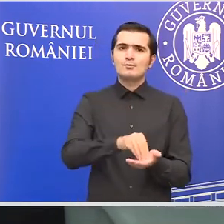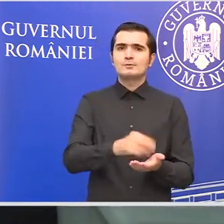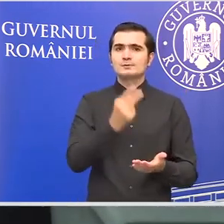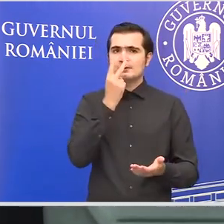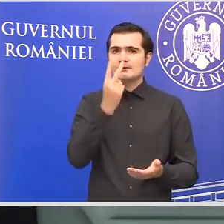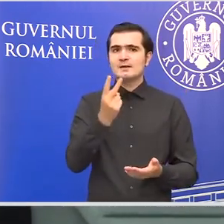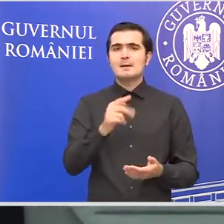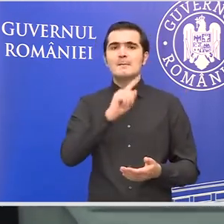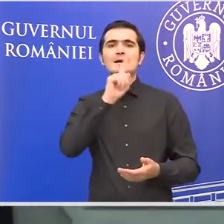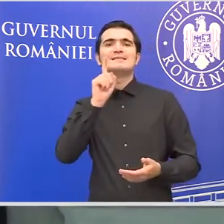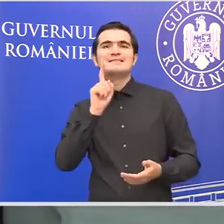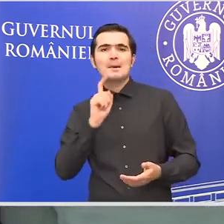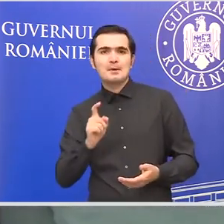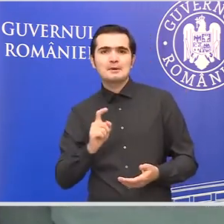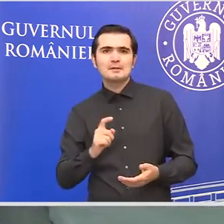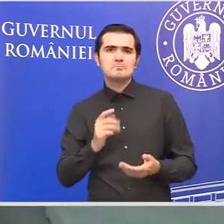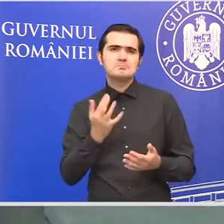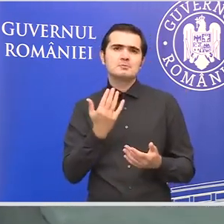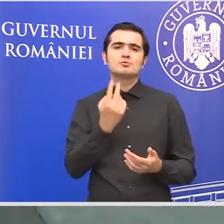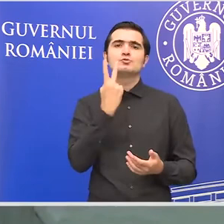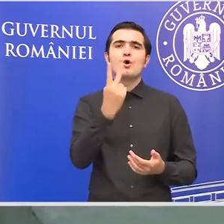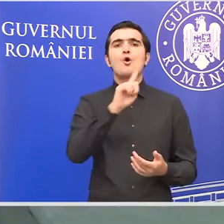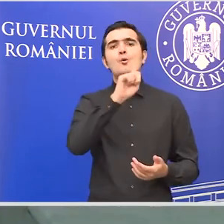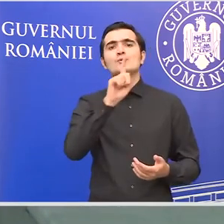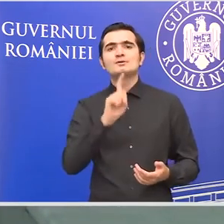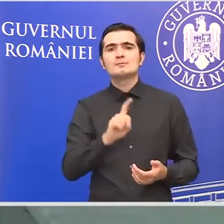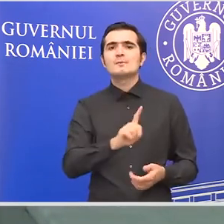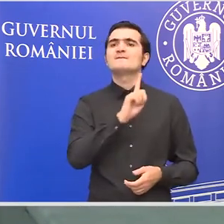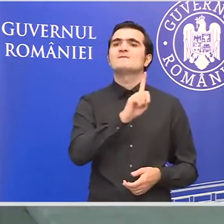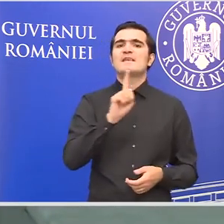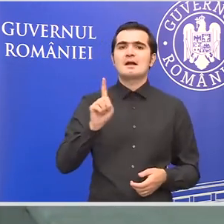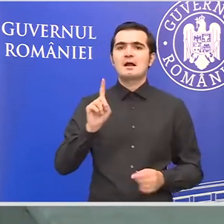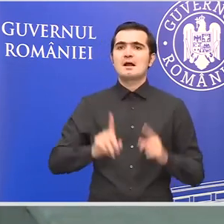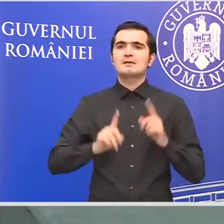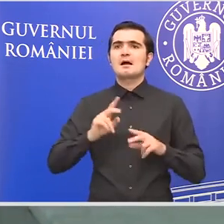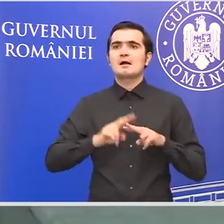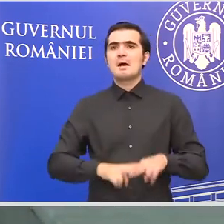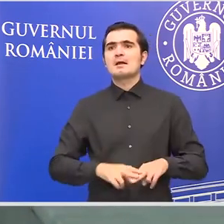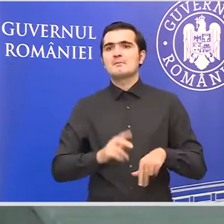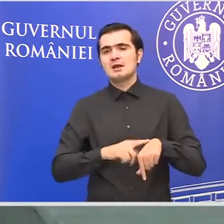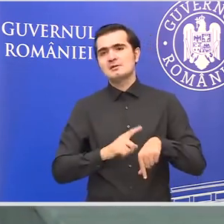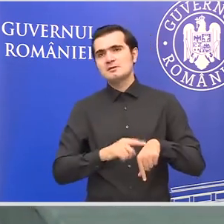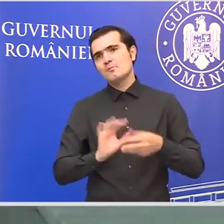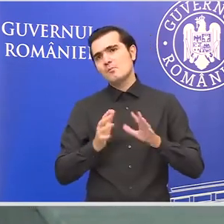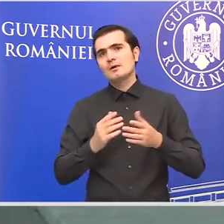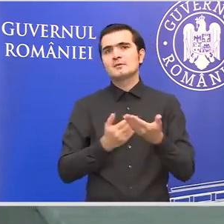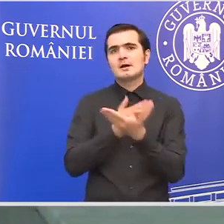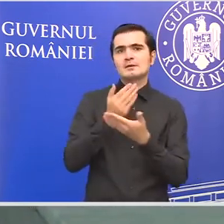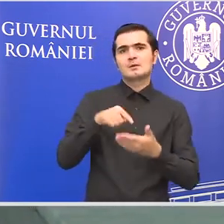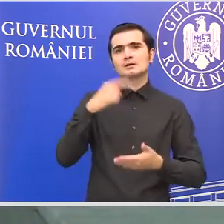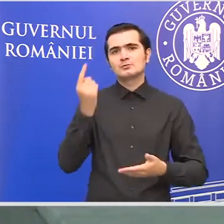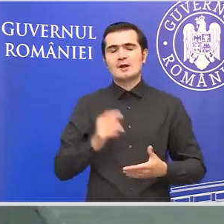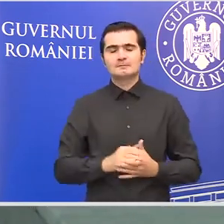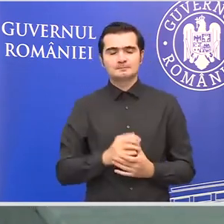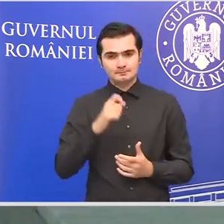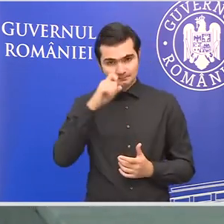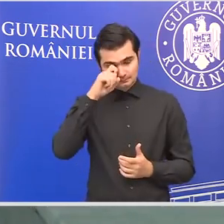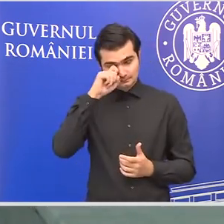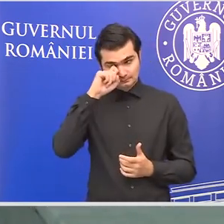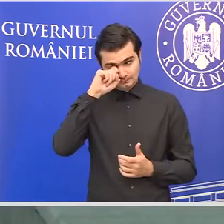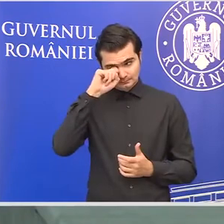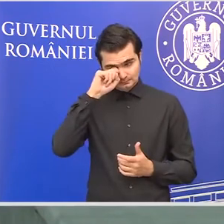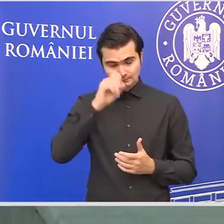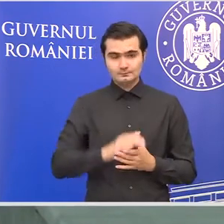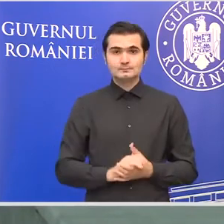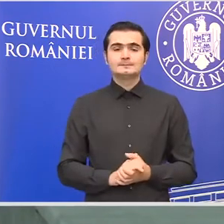de întrebări. Vom începe cu câte două întrebări și ulterior, în funcție de timpul rămas, mai putem dezbate și alte subiecte. Bună